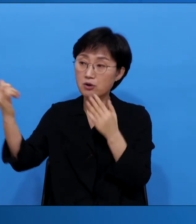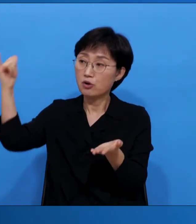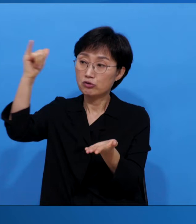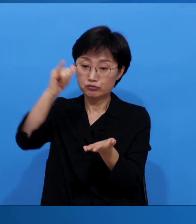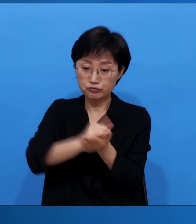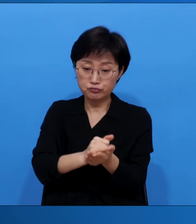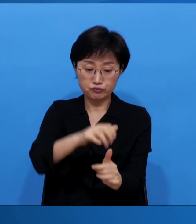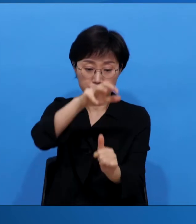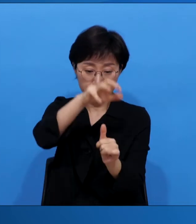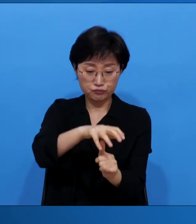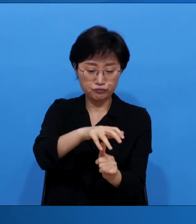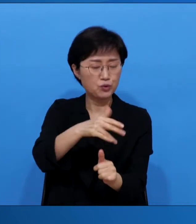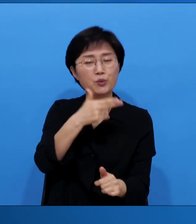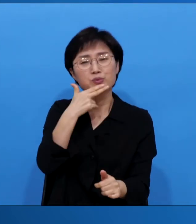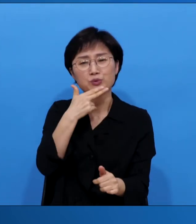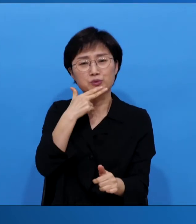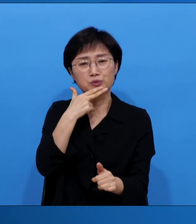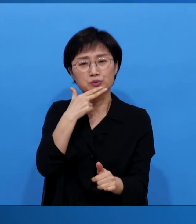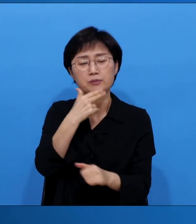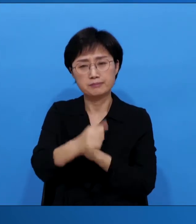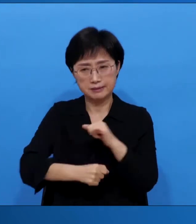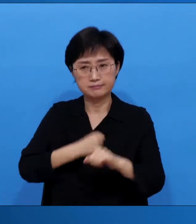없이 국내에 입국할 수 있습니다.